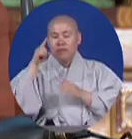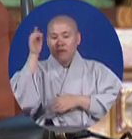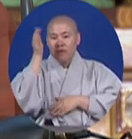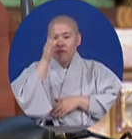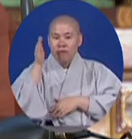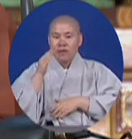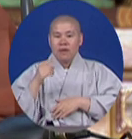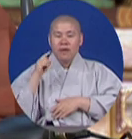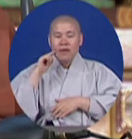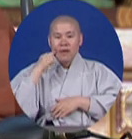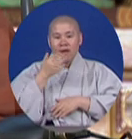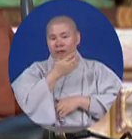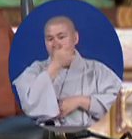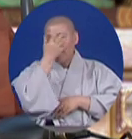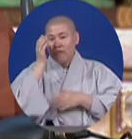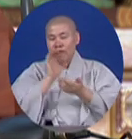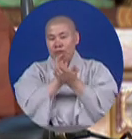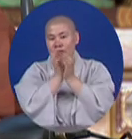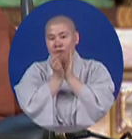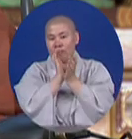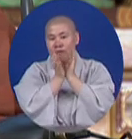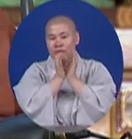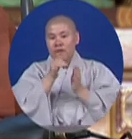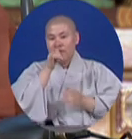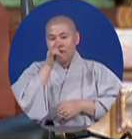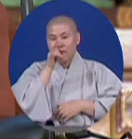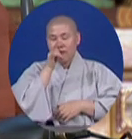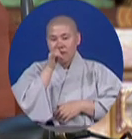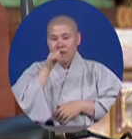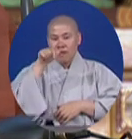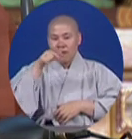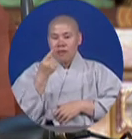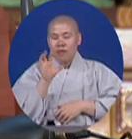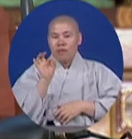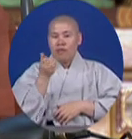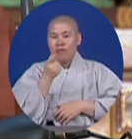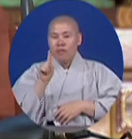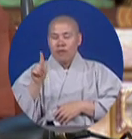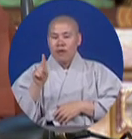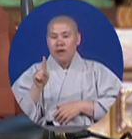아주 아름다운 꽃이 폈어요. 이걸 공화라고 그럽니다.